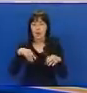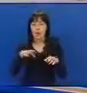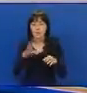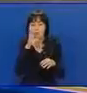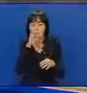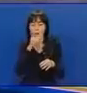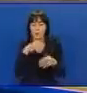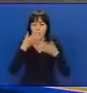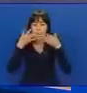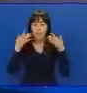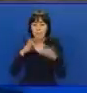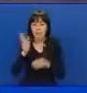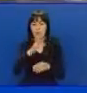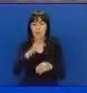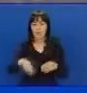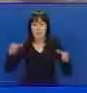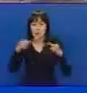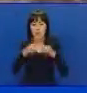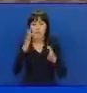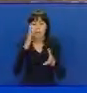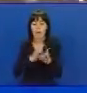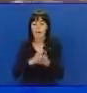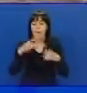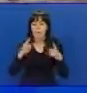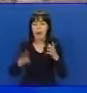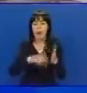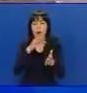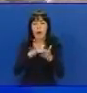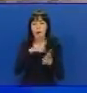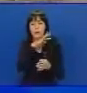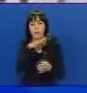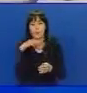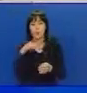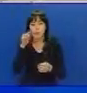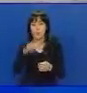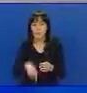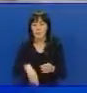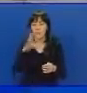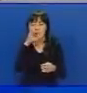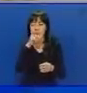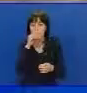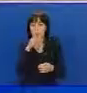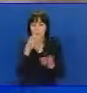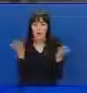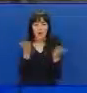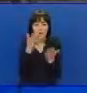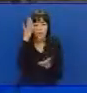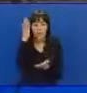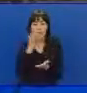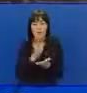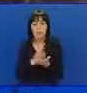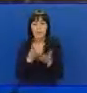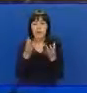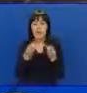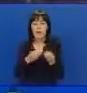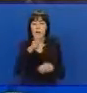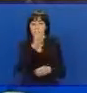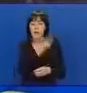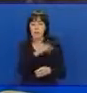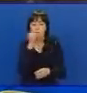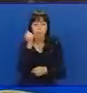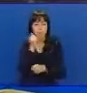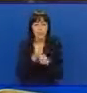қырып жоятын арнайы топ та бар. Бірақ қаланы қаптаған белгісіз төрт аяқтылар қайдан шығып жатыр? Әлде жұмыс күші